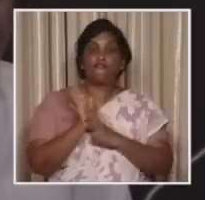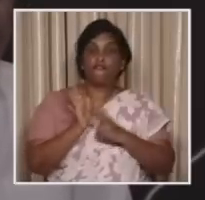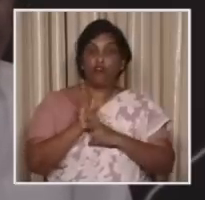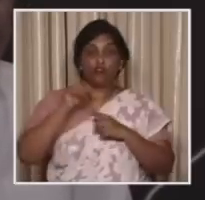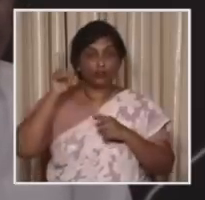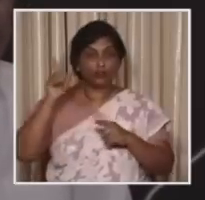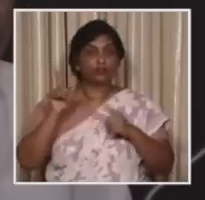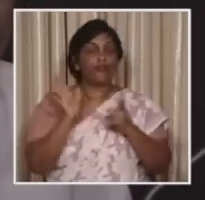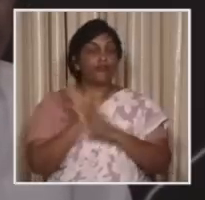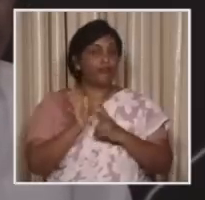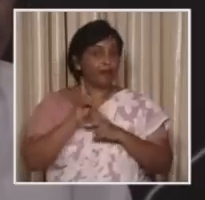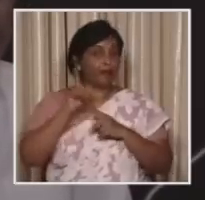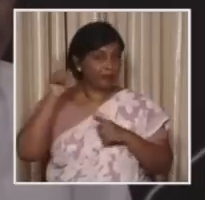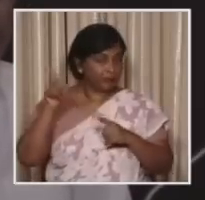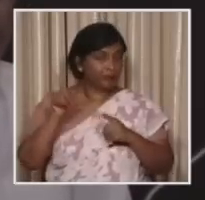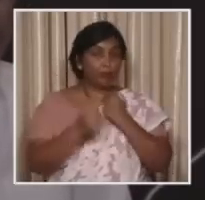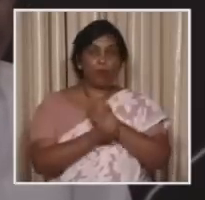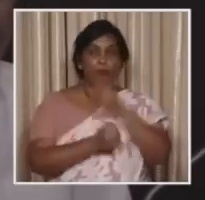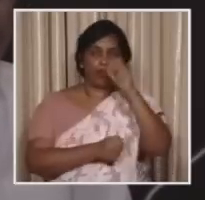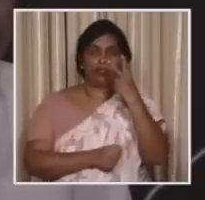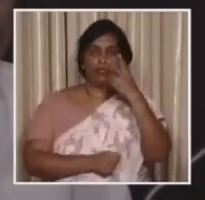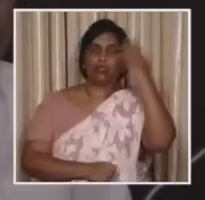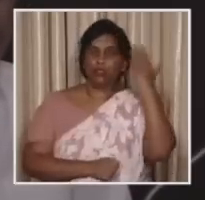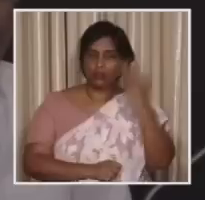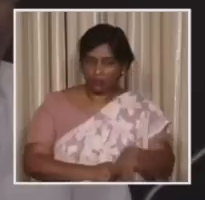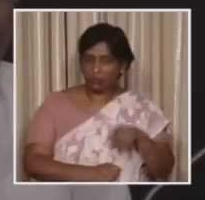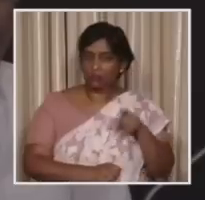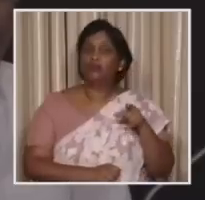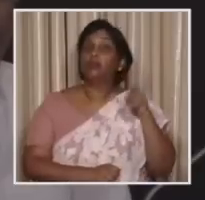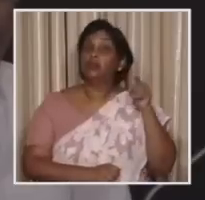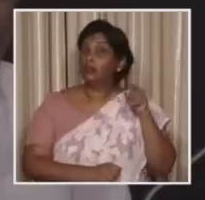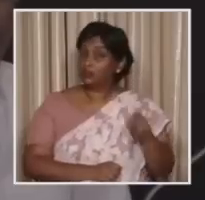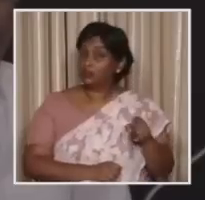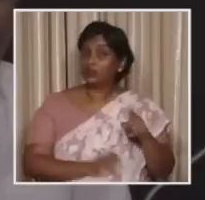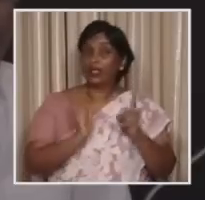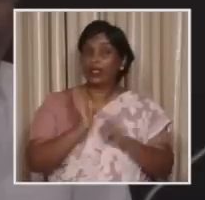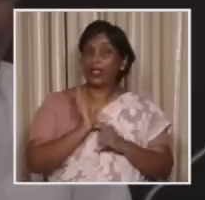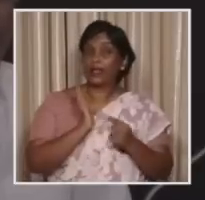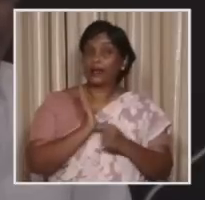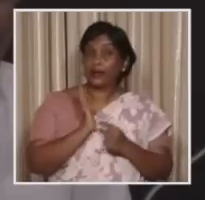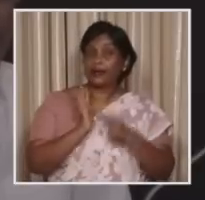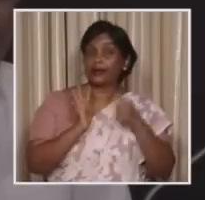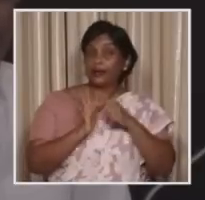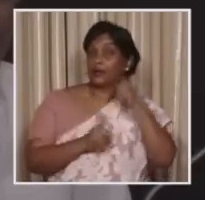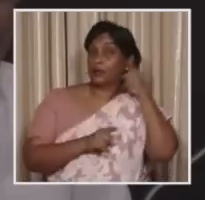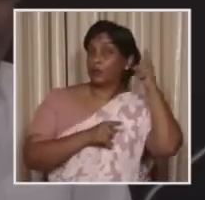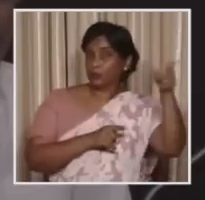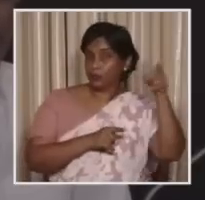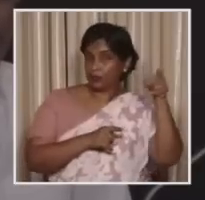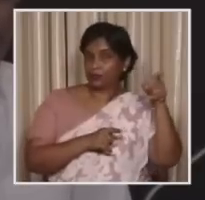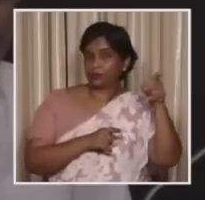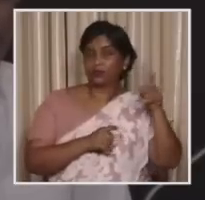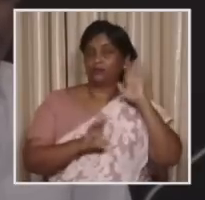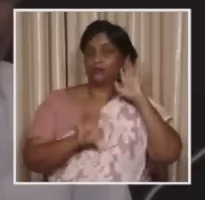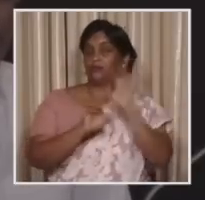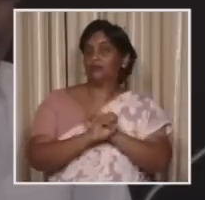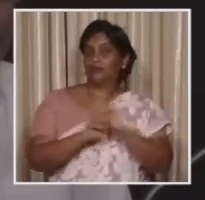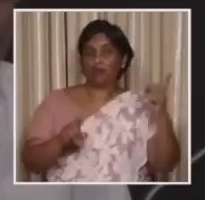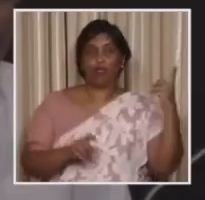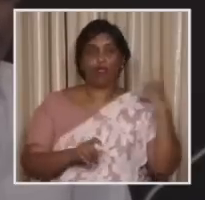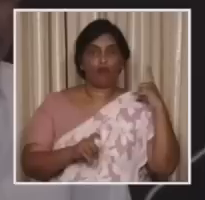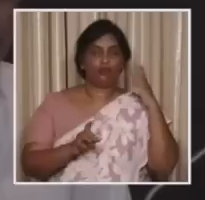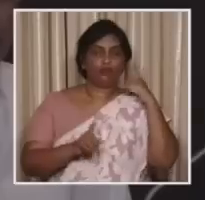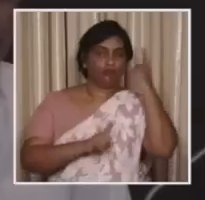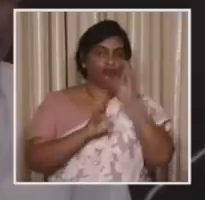සිදුවීම වවුනතිව් පොලිස් නිලධාරීන් දෙන්නෙක් ඝාතනය වුණාම ඒක LTT එකෙන් කරයි කියලා ඇනවුස් කරන හමුදා